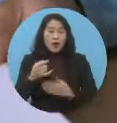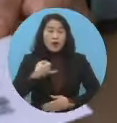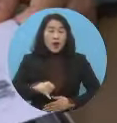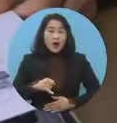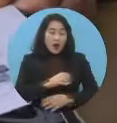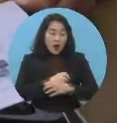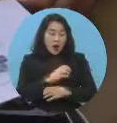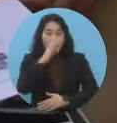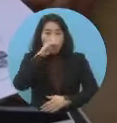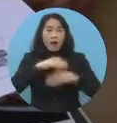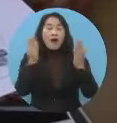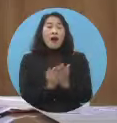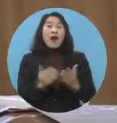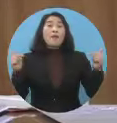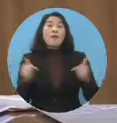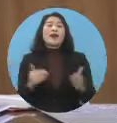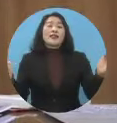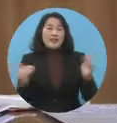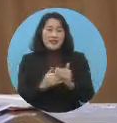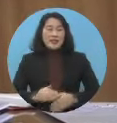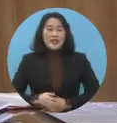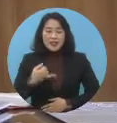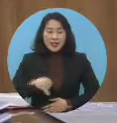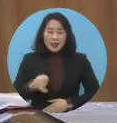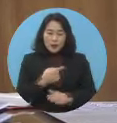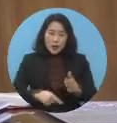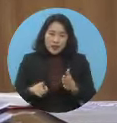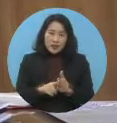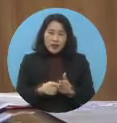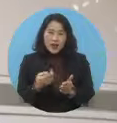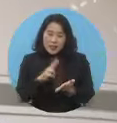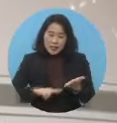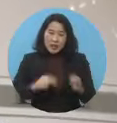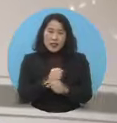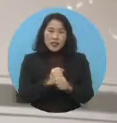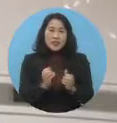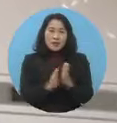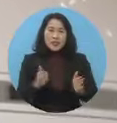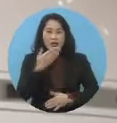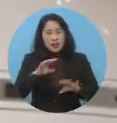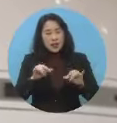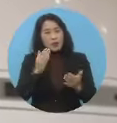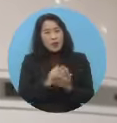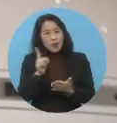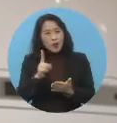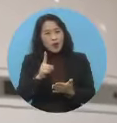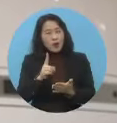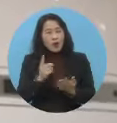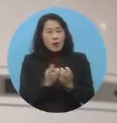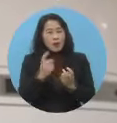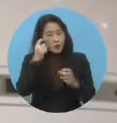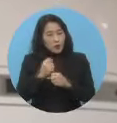딸의 아토피 가 나왔습니다 아토피를 앓는 딸을 위해 재물 만들면서 설상 대신 조청을 쓰다가 쌀에서 당을